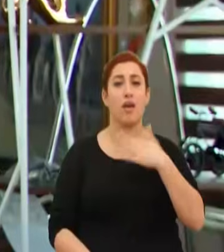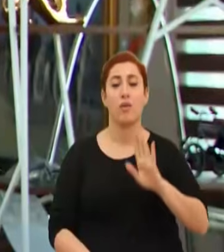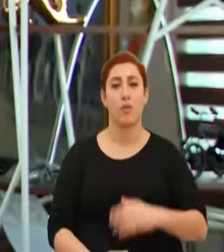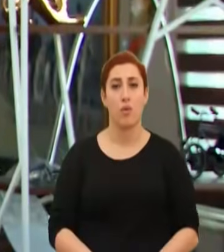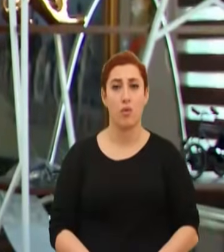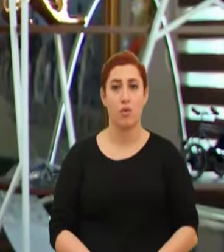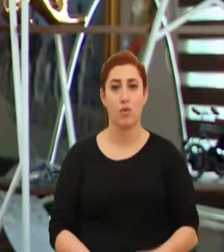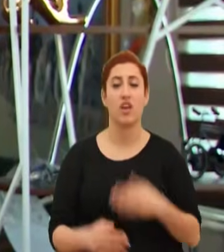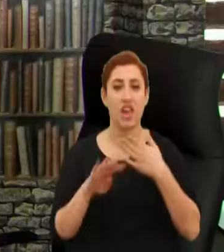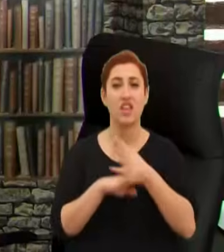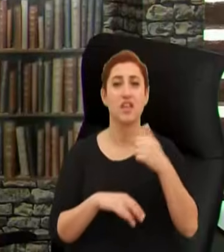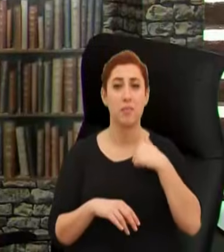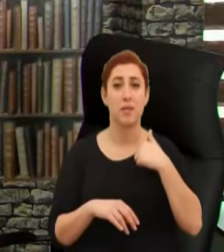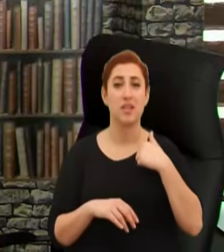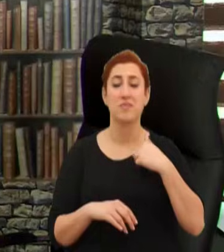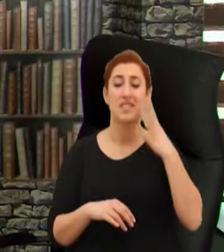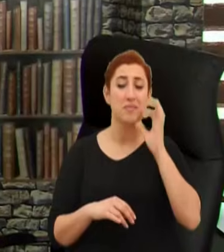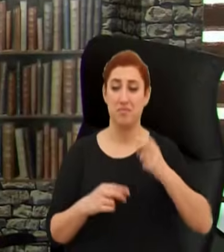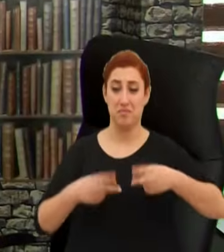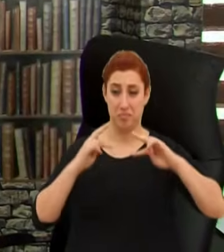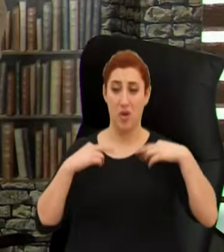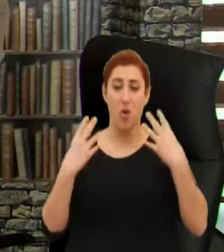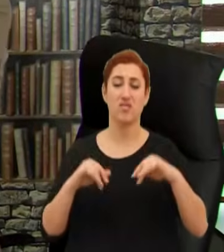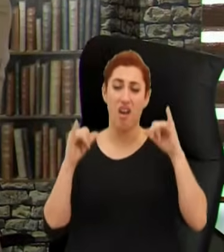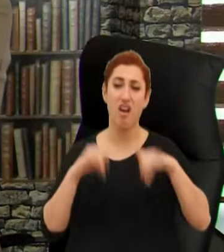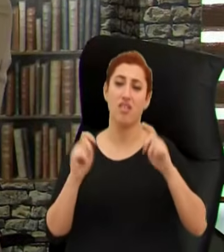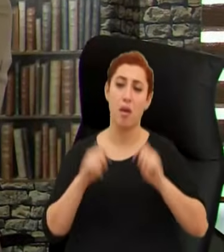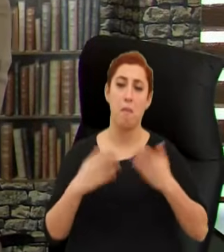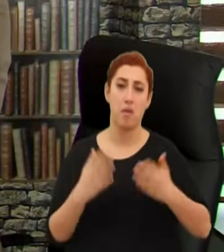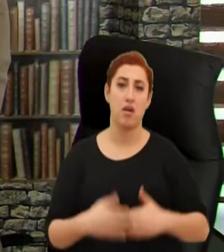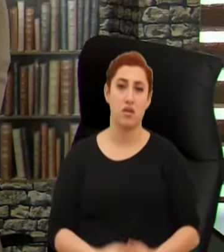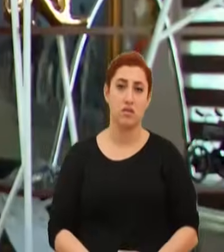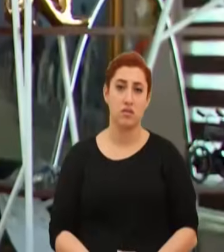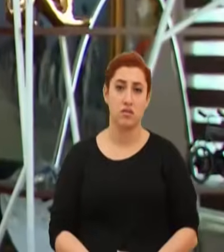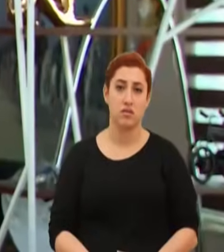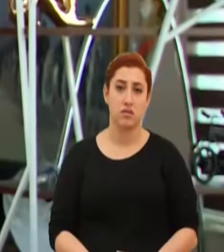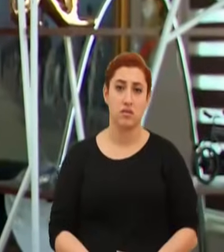yok. Gerçekten benim yerimde kim olsa aynı şeyi yapardı.